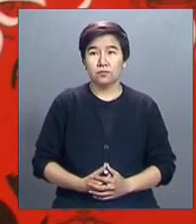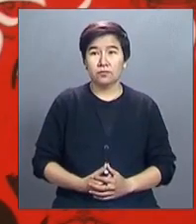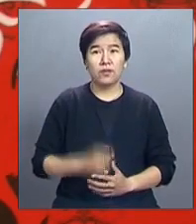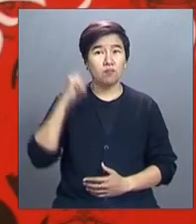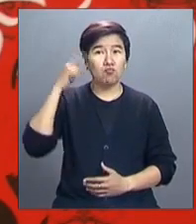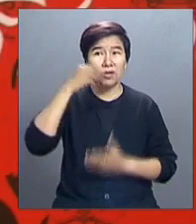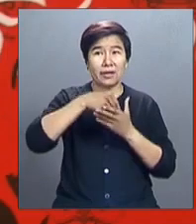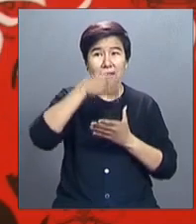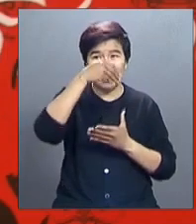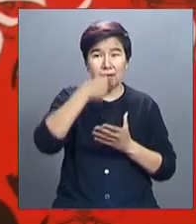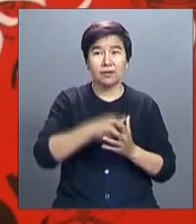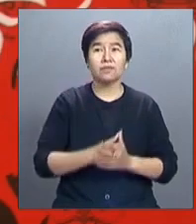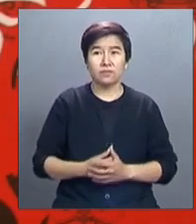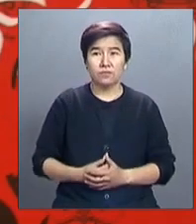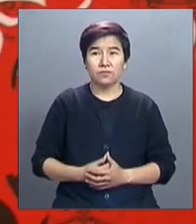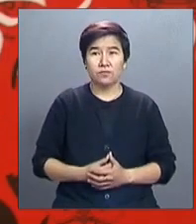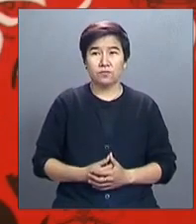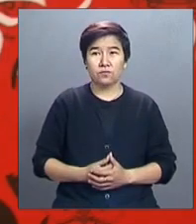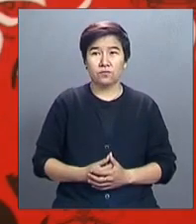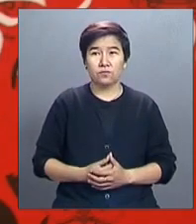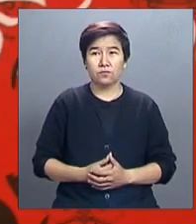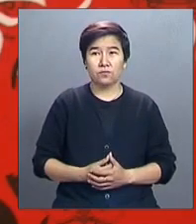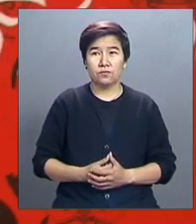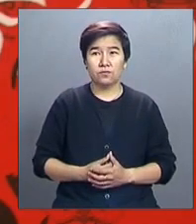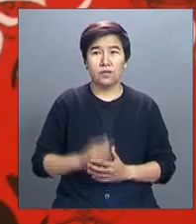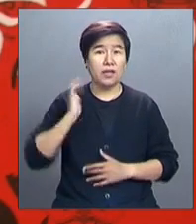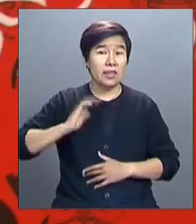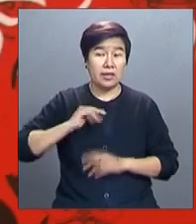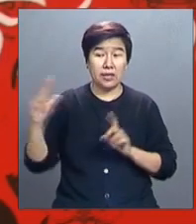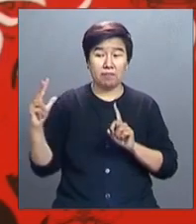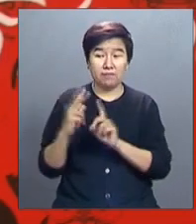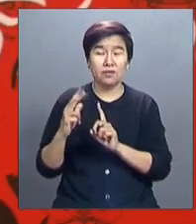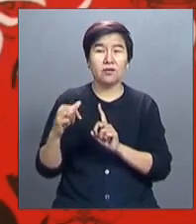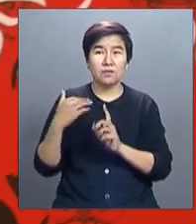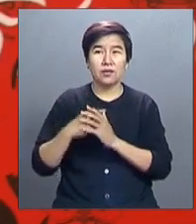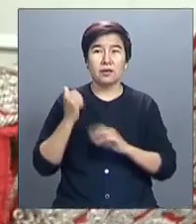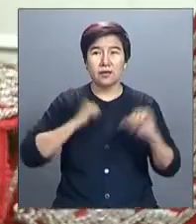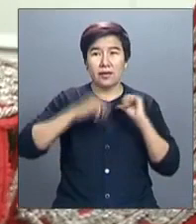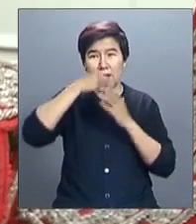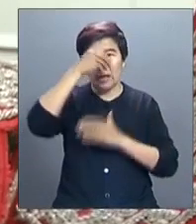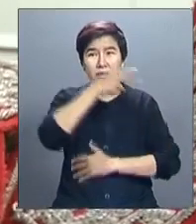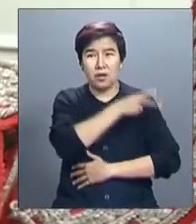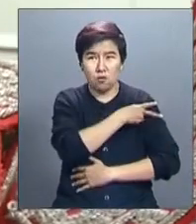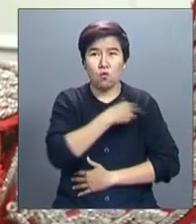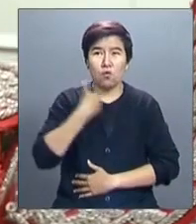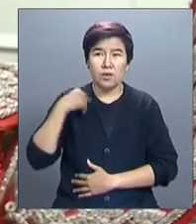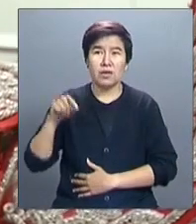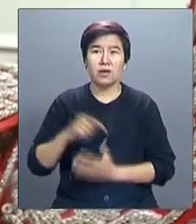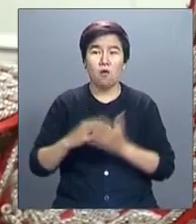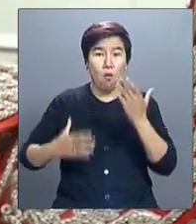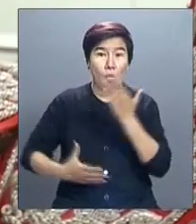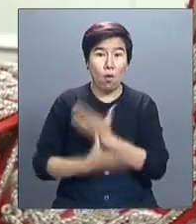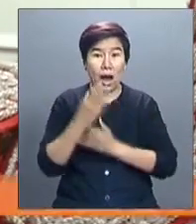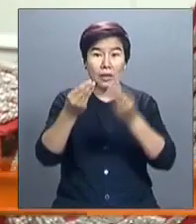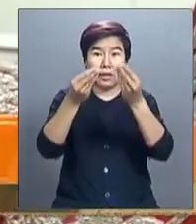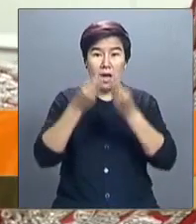งชุดกุมภกันที่เป็นผู้หญิงตอนรบสามลิงแล้วก็กำลังเรียนจบปริญญาโทอยู ่เป็นการเปิดโอกาสให้คน